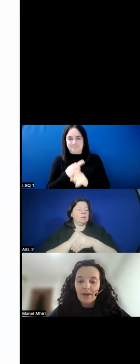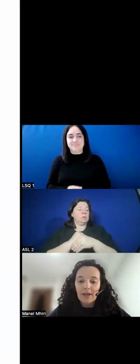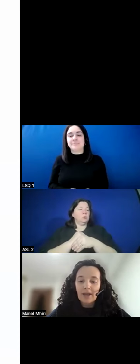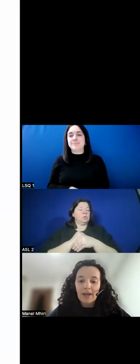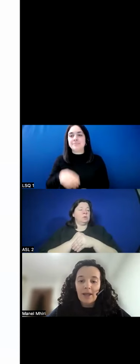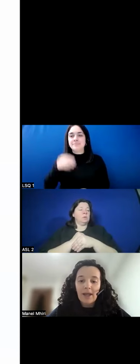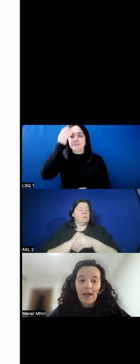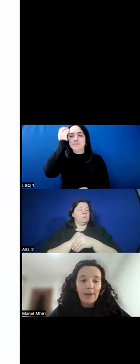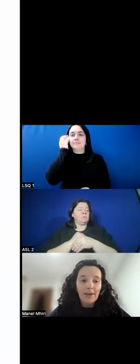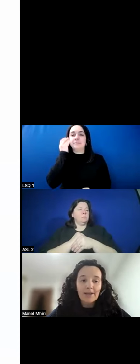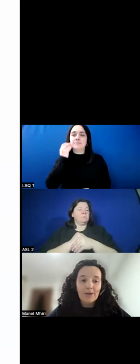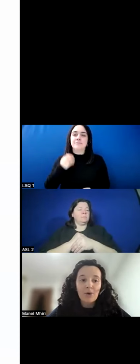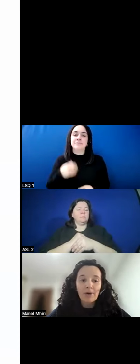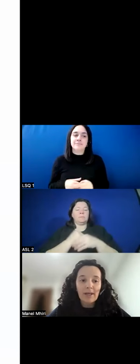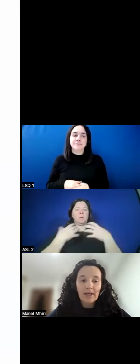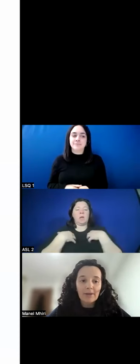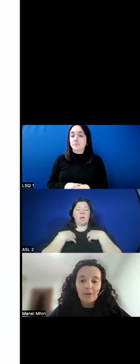En plus,